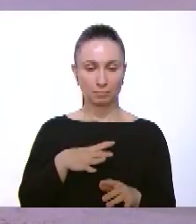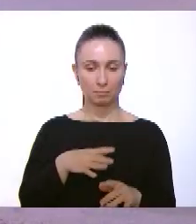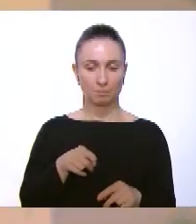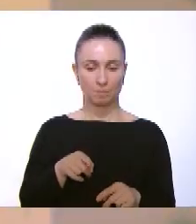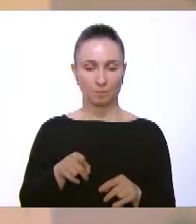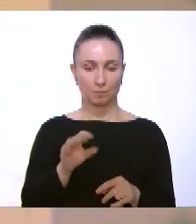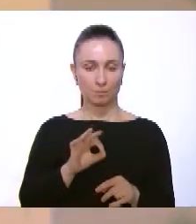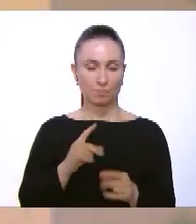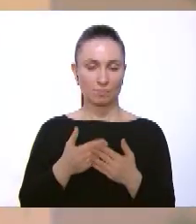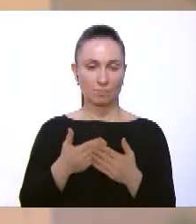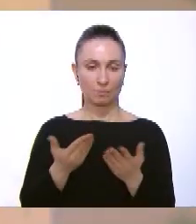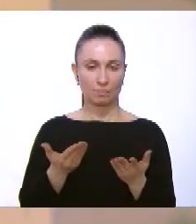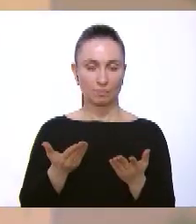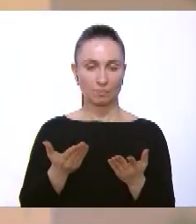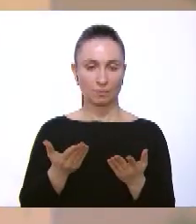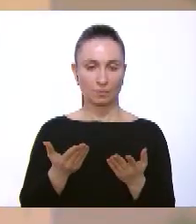ინსტრუმენტულ, ვთქვათ,